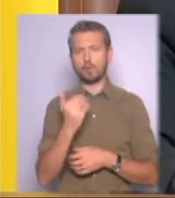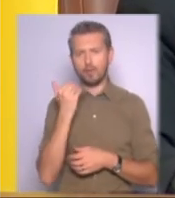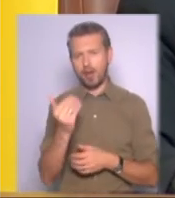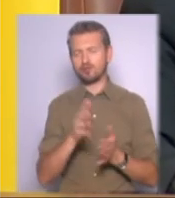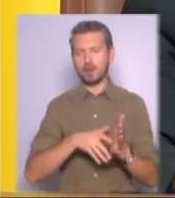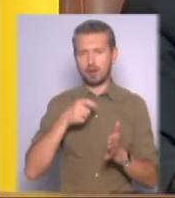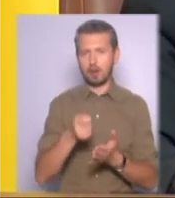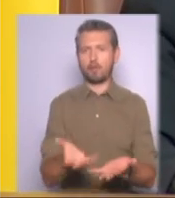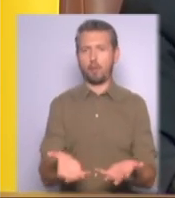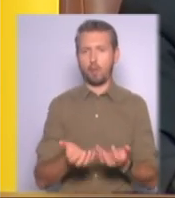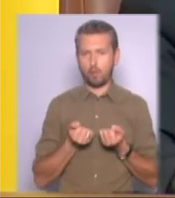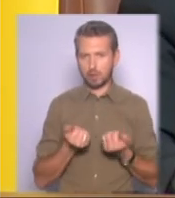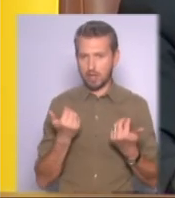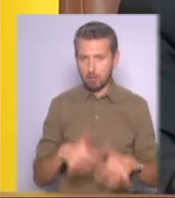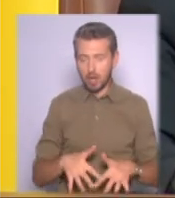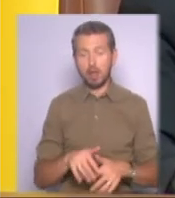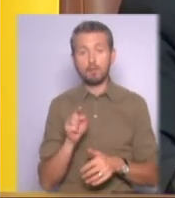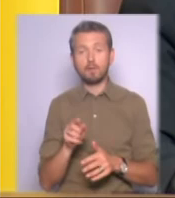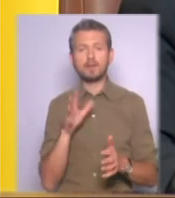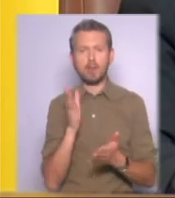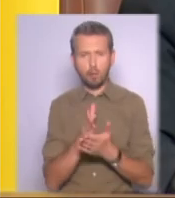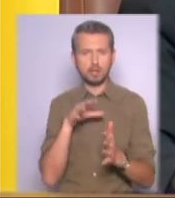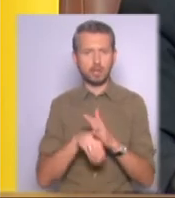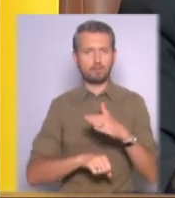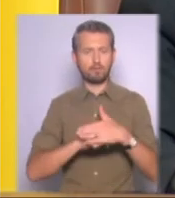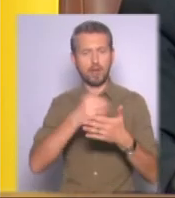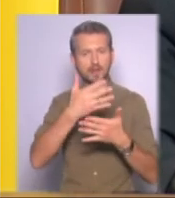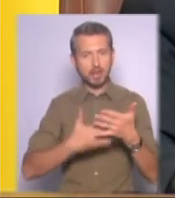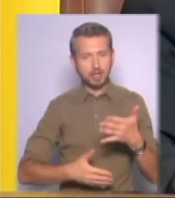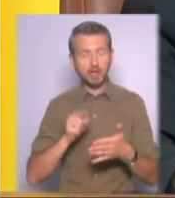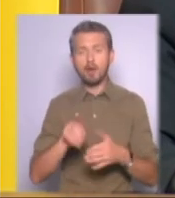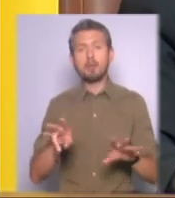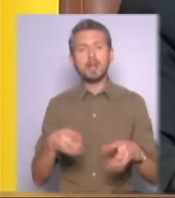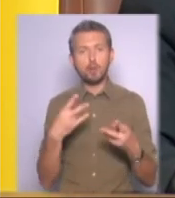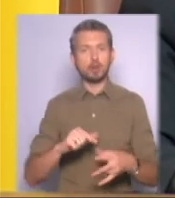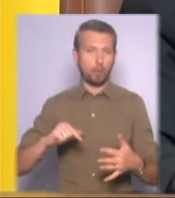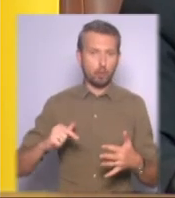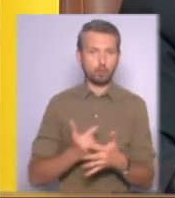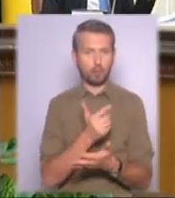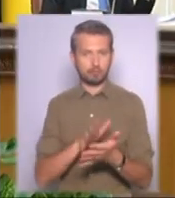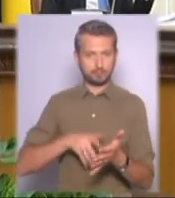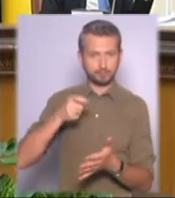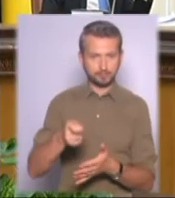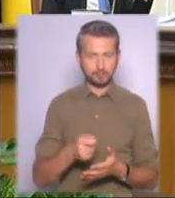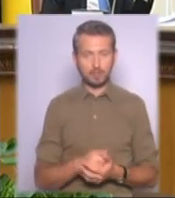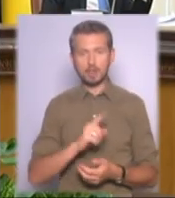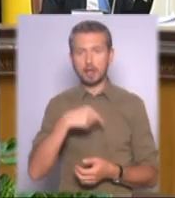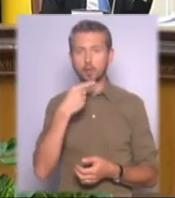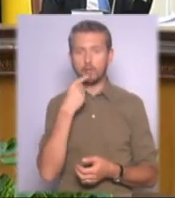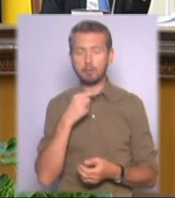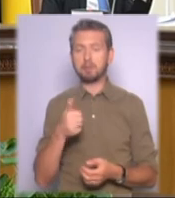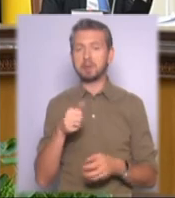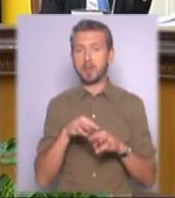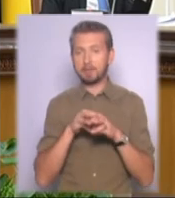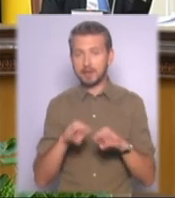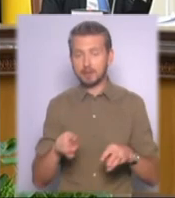заявка отримана, що ви знаходитесь в базі даних, що вам не потрібно знову подавати заяву. За словами Арсенія Яценюка,